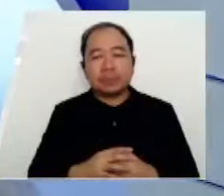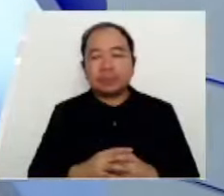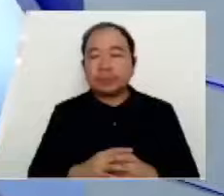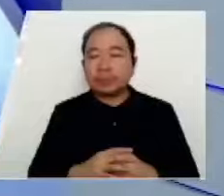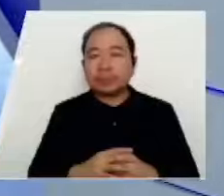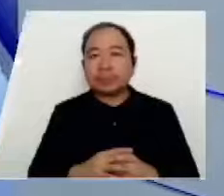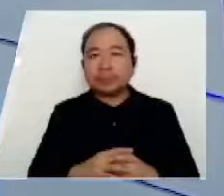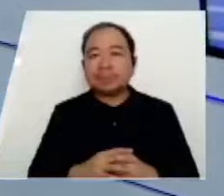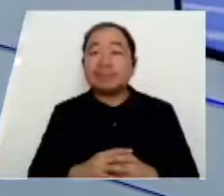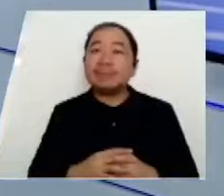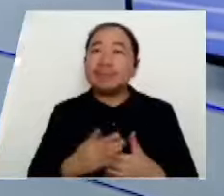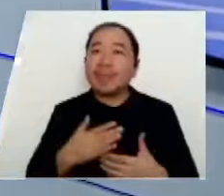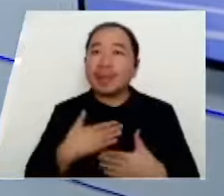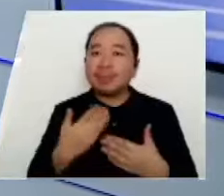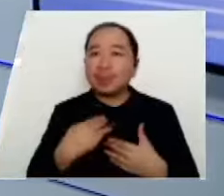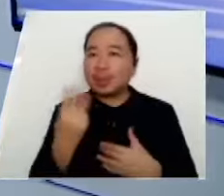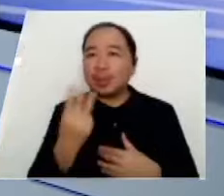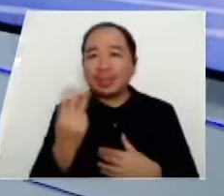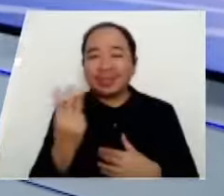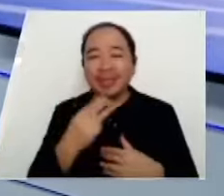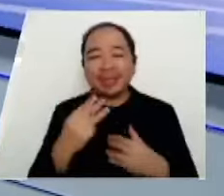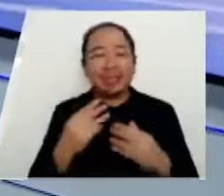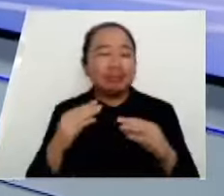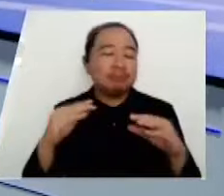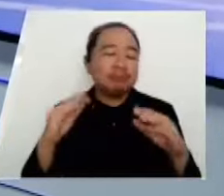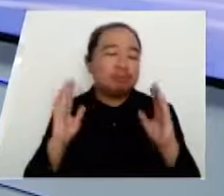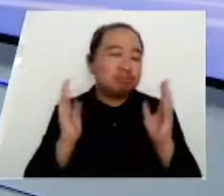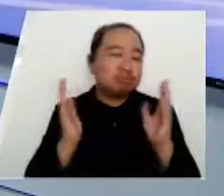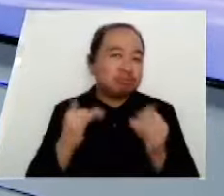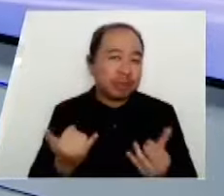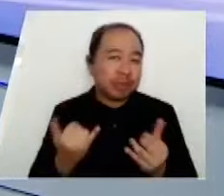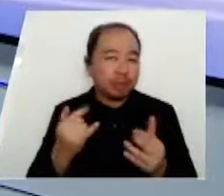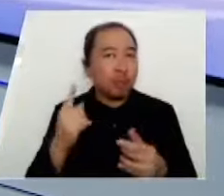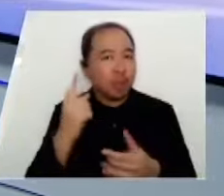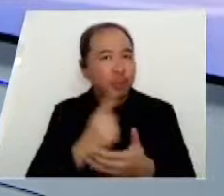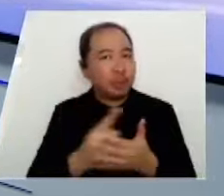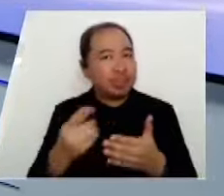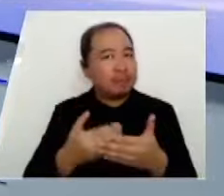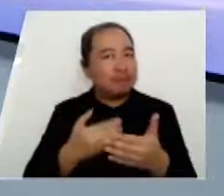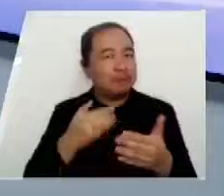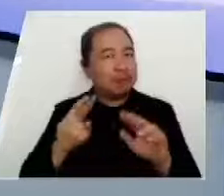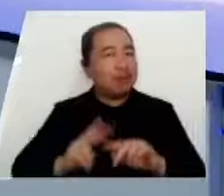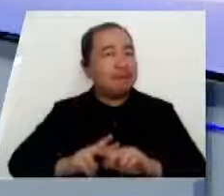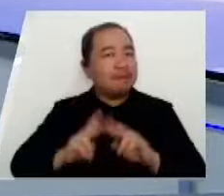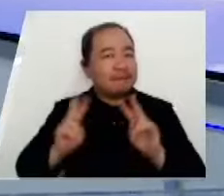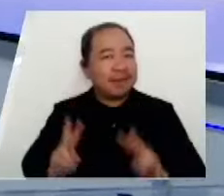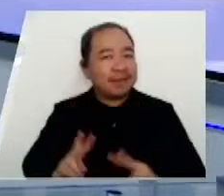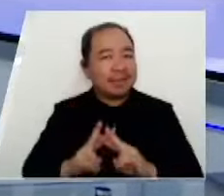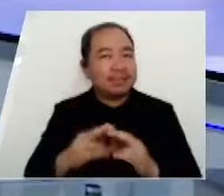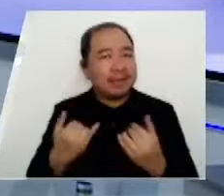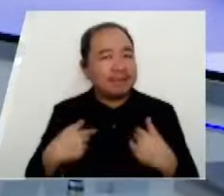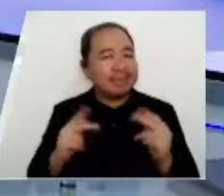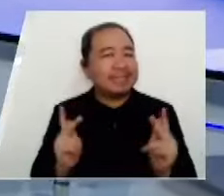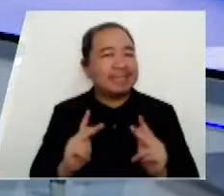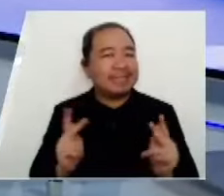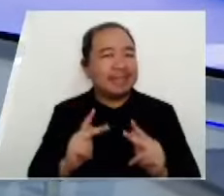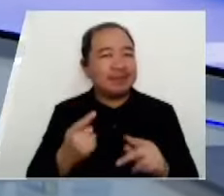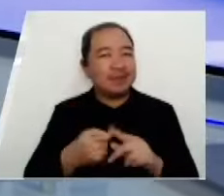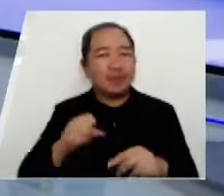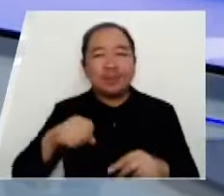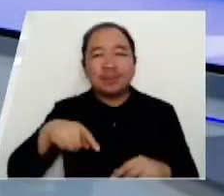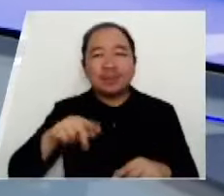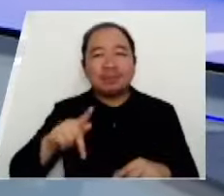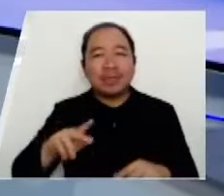Happy midweek, chikahan, mga kapuso! Saktong 1 week before ang Valentine's, may kilig treat na ang Sparkle na ipinakilala na ang newest